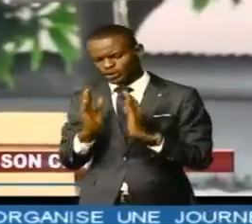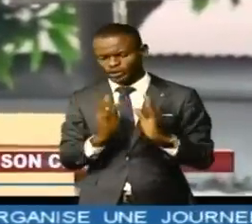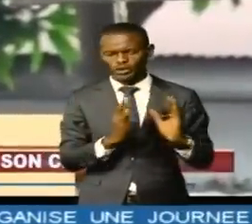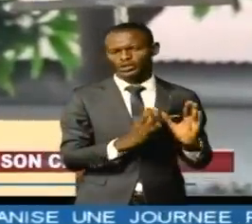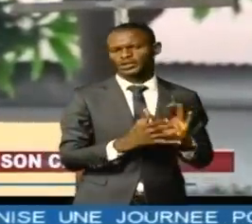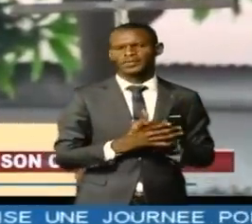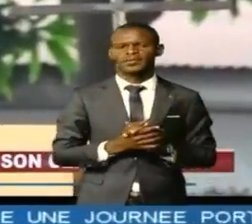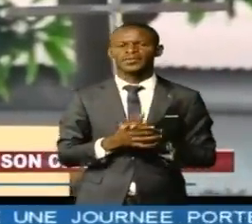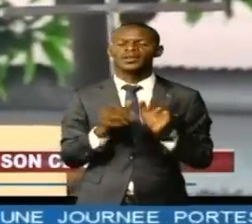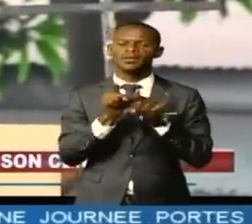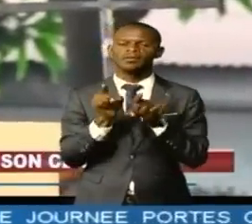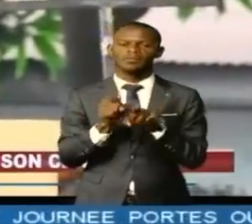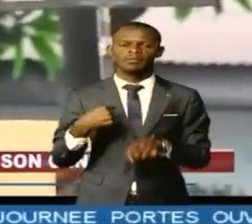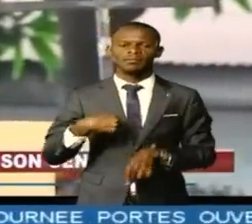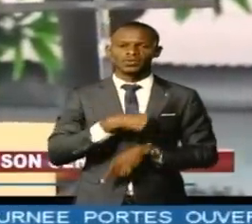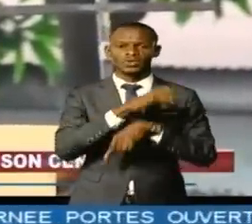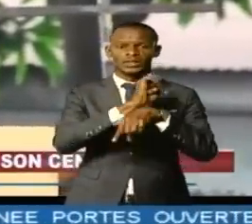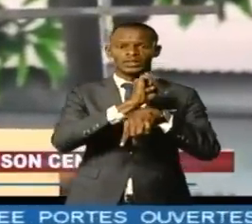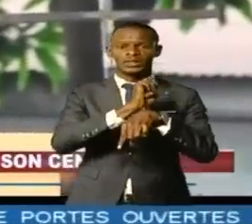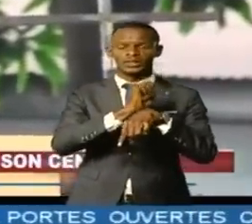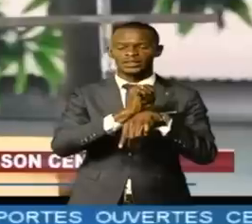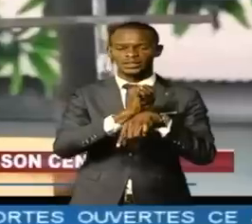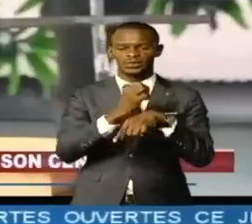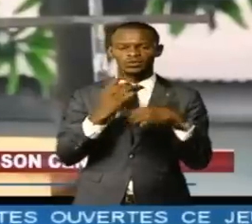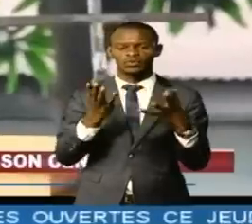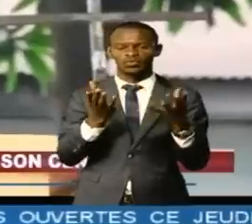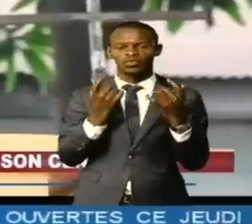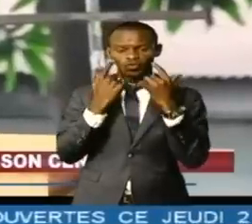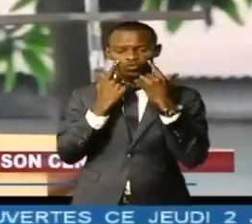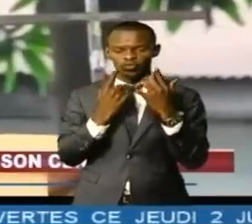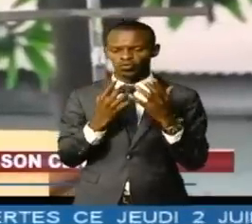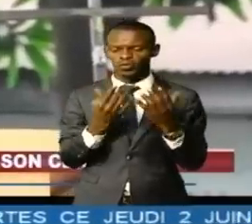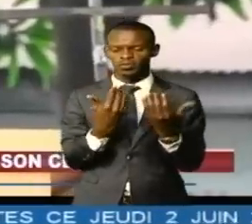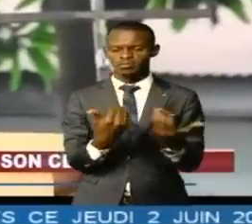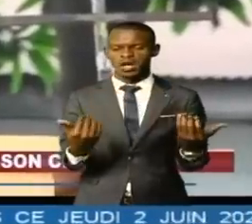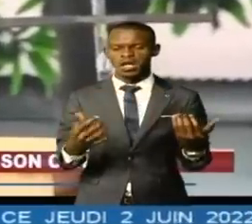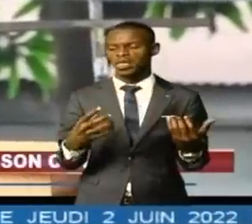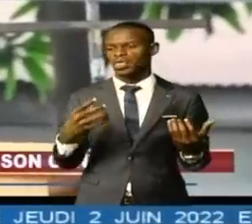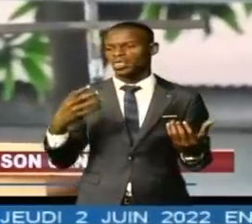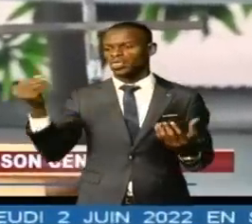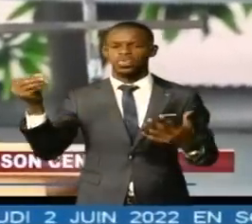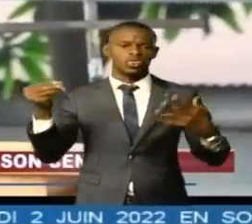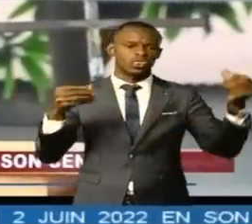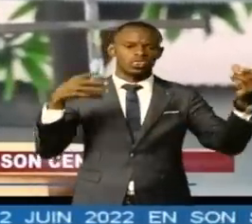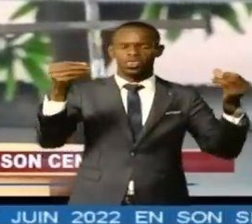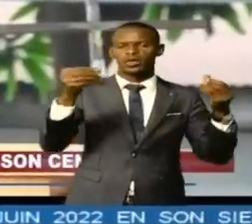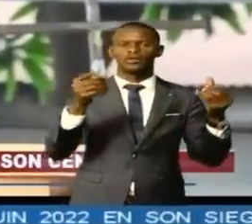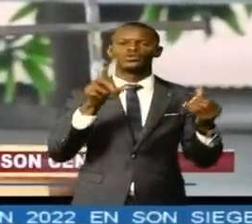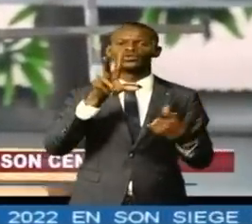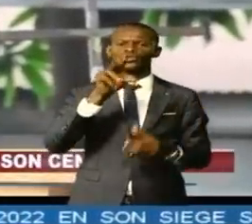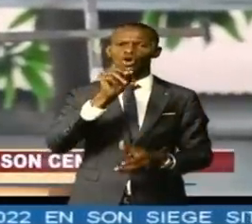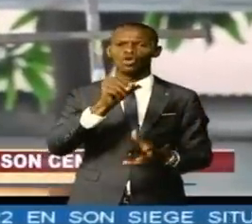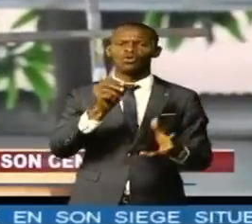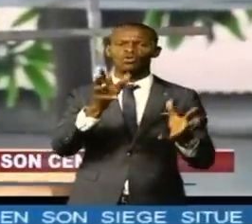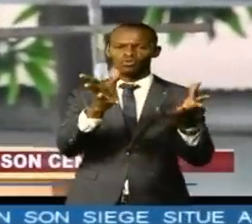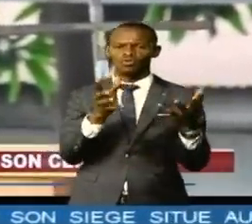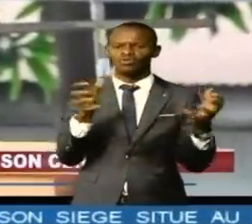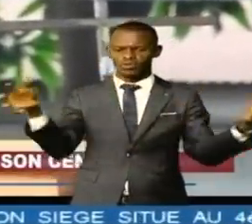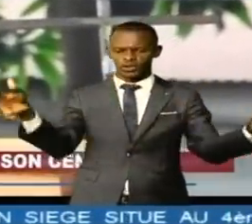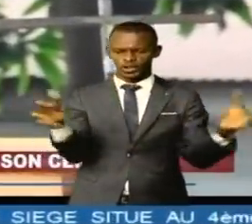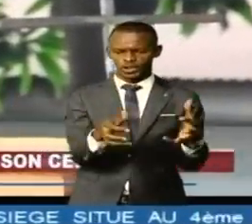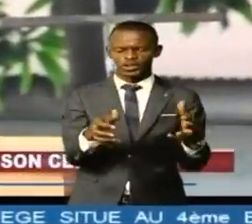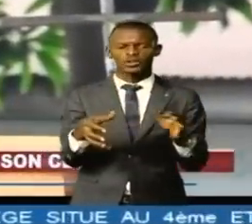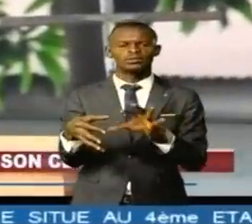Nous ne voulons pas en avoir parmi nous. Nous sommes venus dire merci